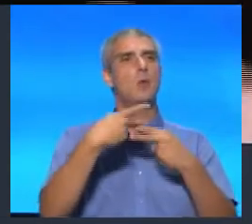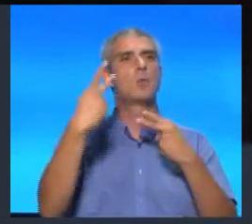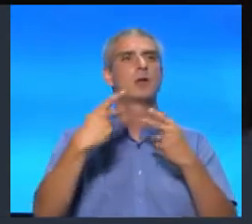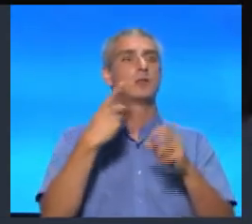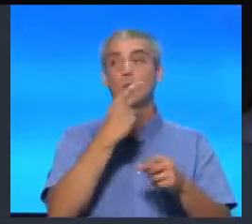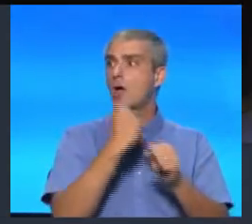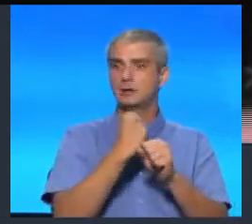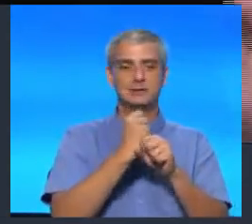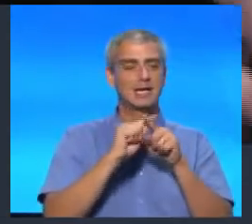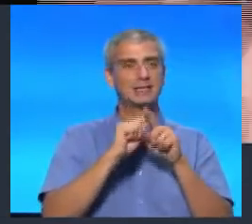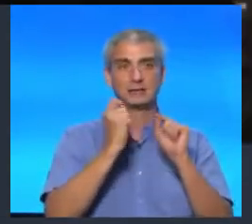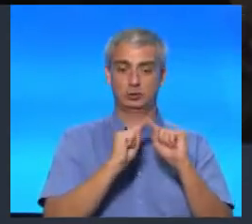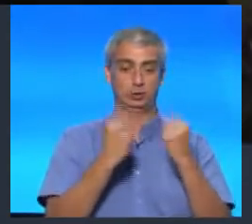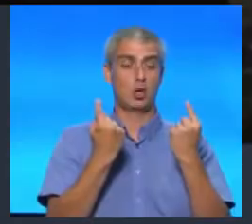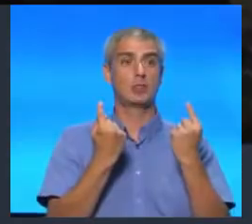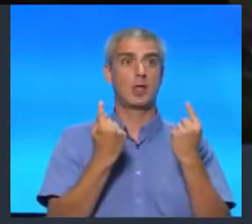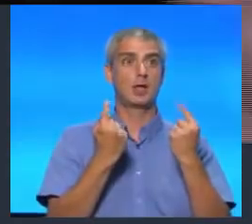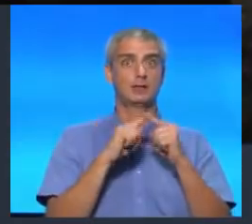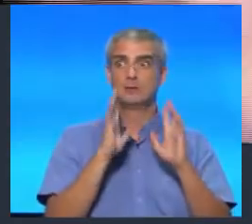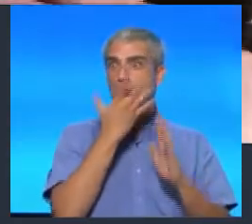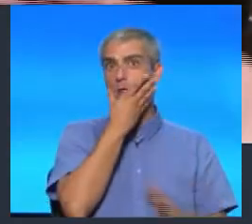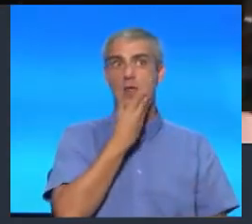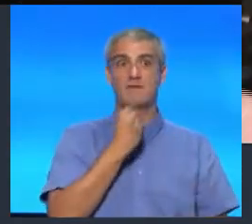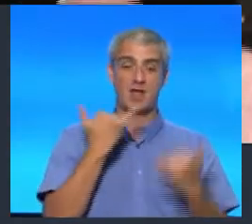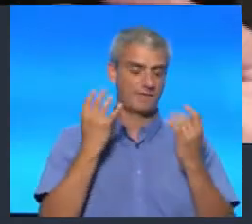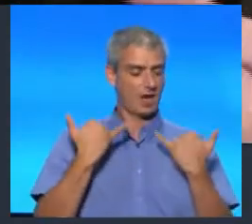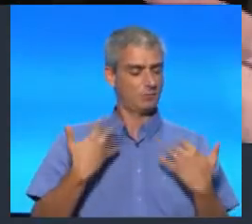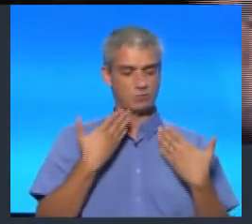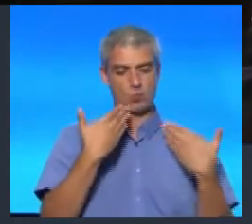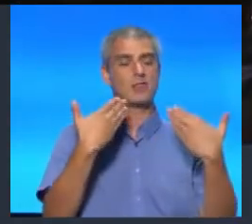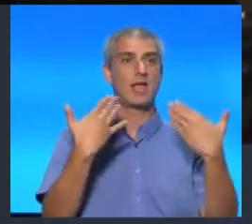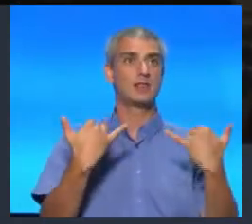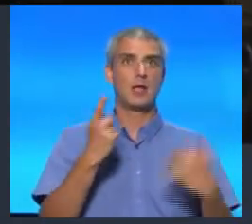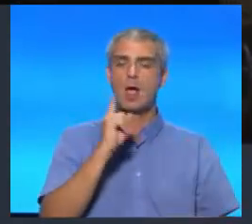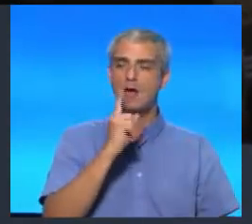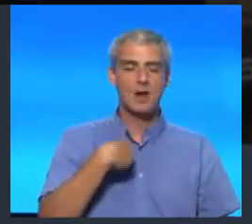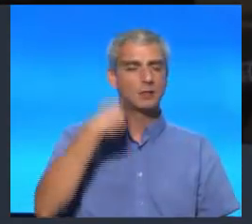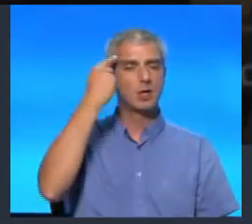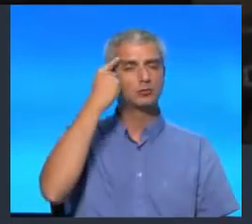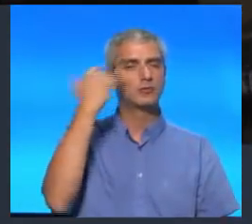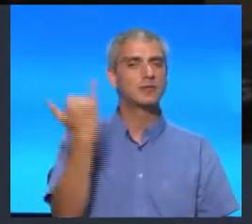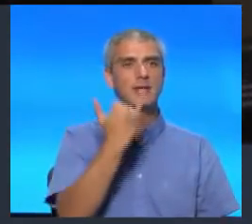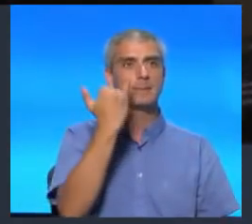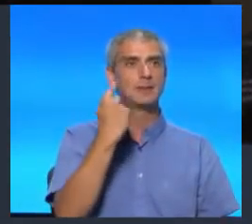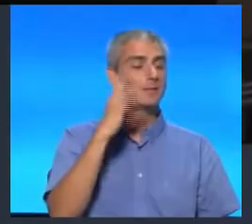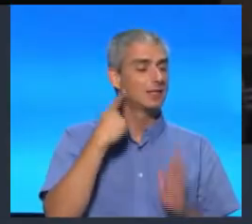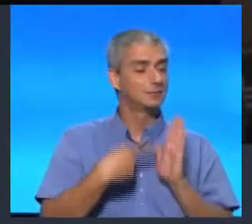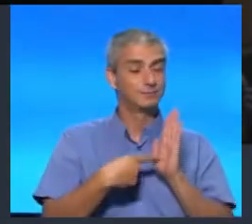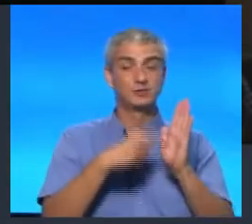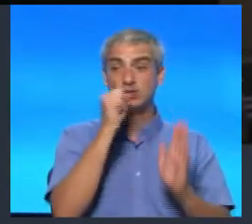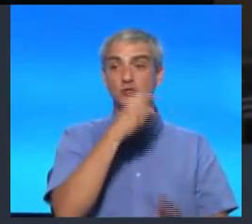את זה בגרסה שונה וגרסה מאוד יפה ועכשווית, אבל אני חושבת כל פעם שמשמיעים את